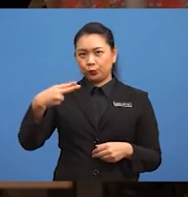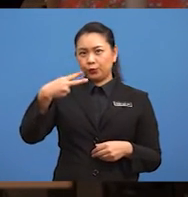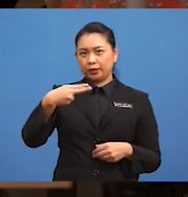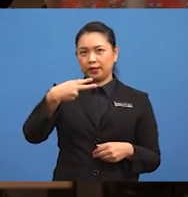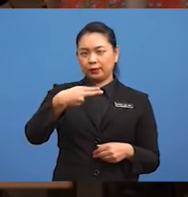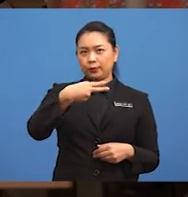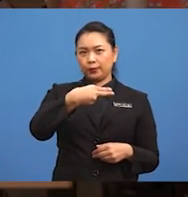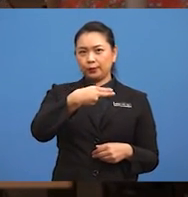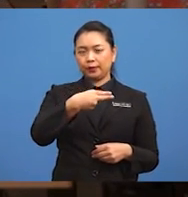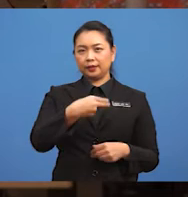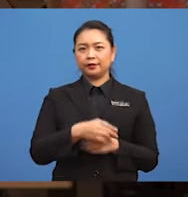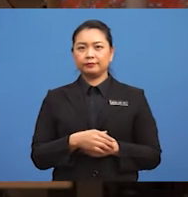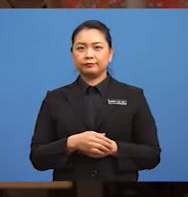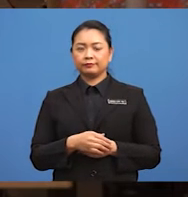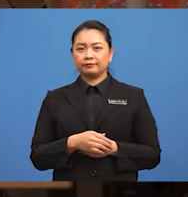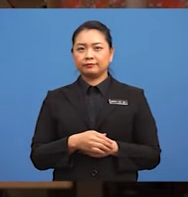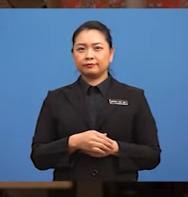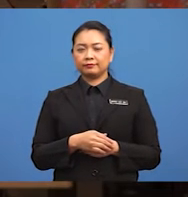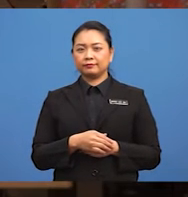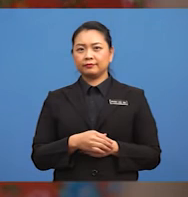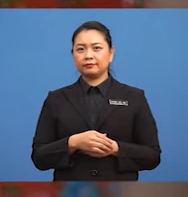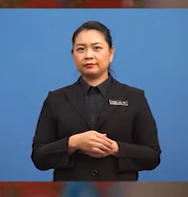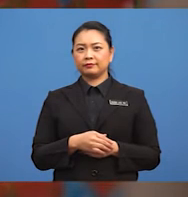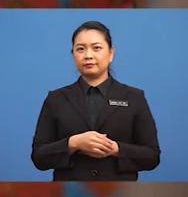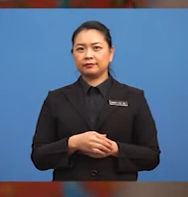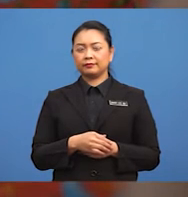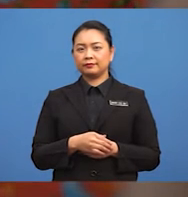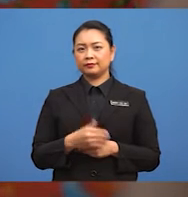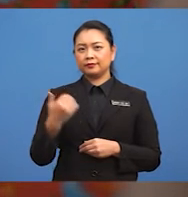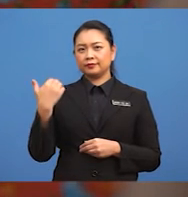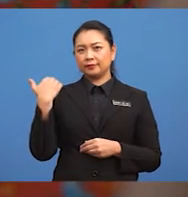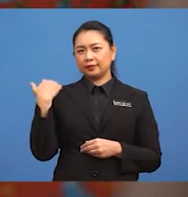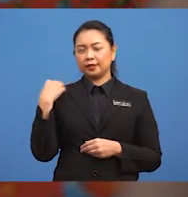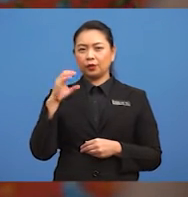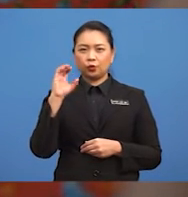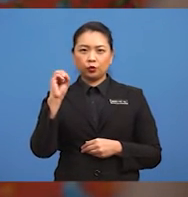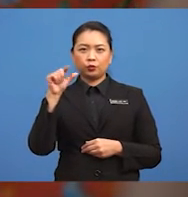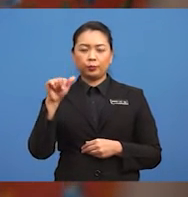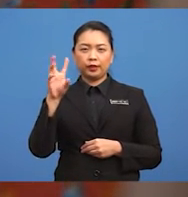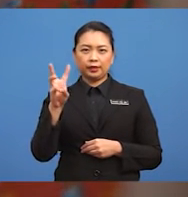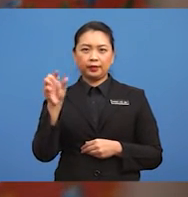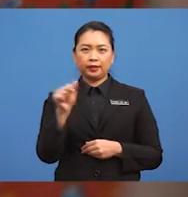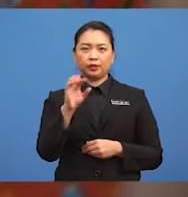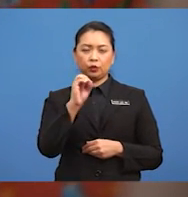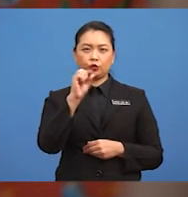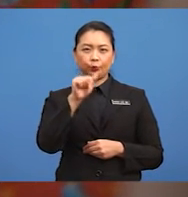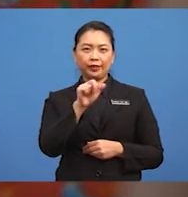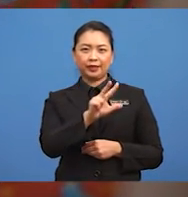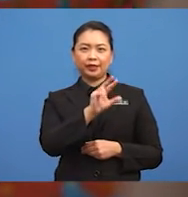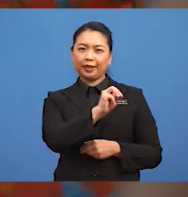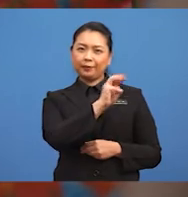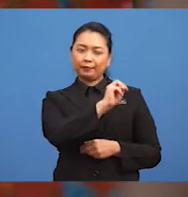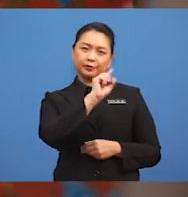lebihan basi. Sekurang-kurangnya tinggalkan 0.6 sehingga 0.3